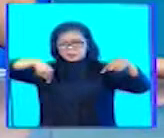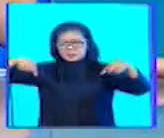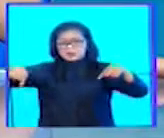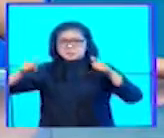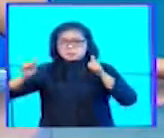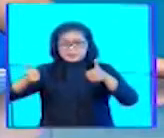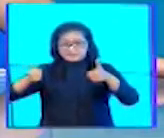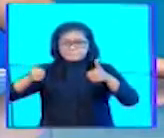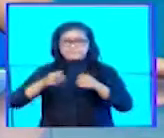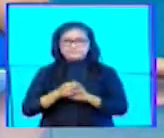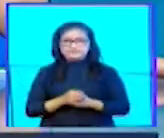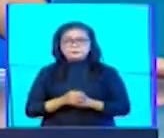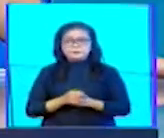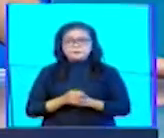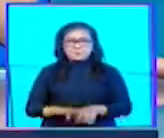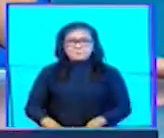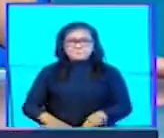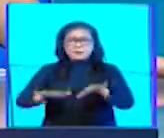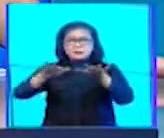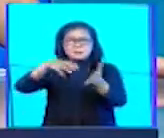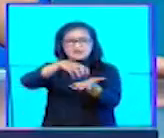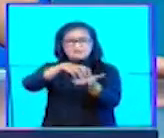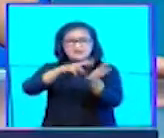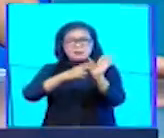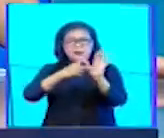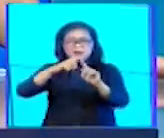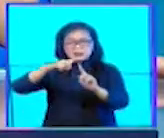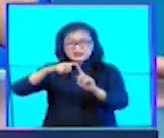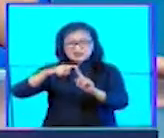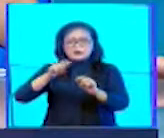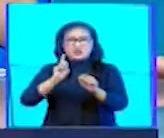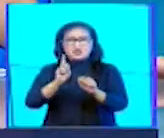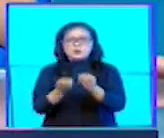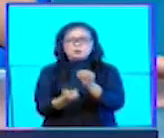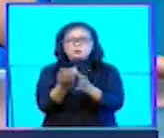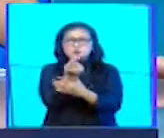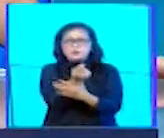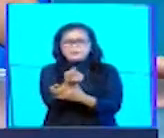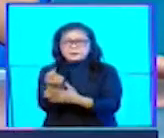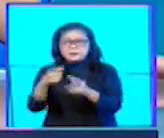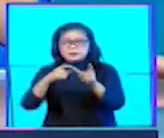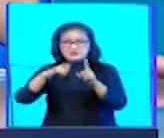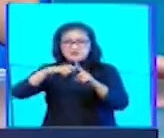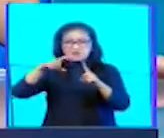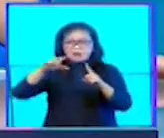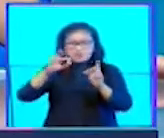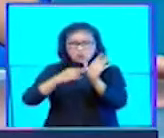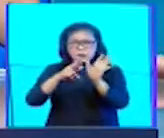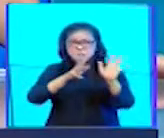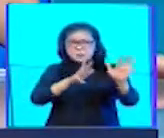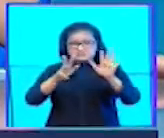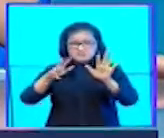Hai Bisa bencana banjir di sebagian wilayah Nusa Tenggara Timur diduga diakibatkan adanya kemunculan bibit siklon 99-s bibit siklon